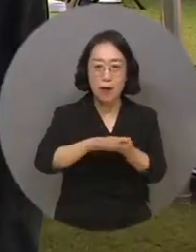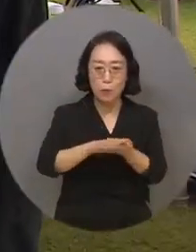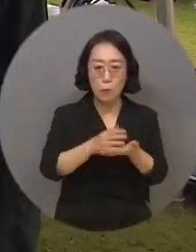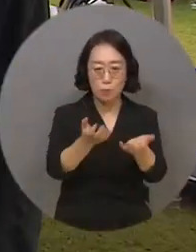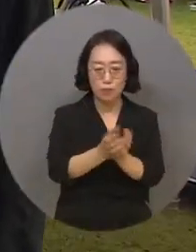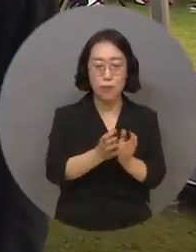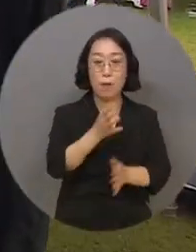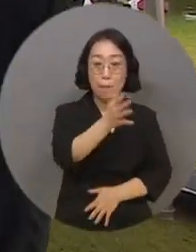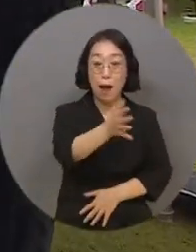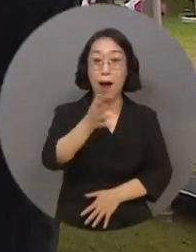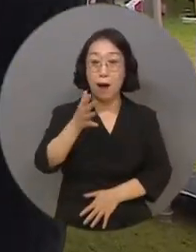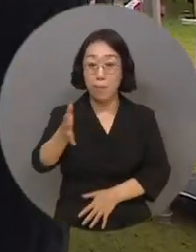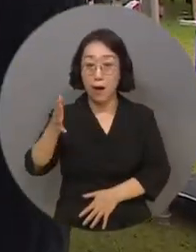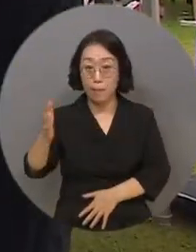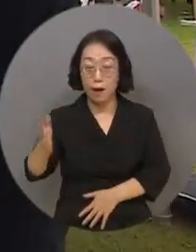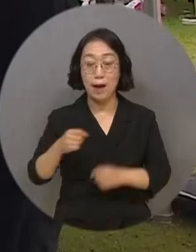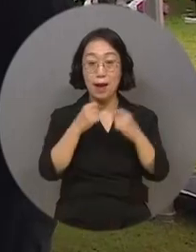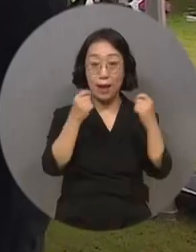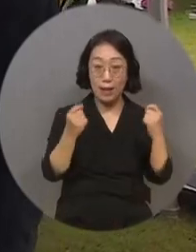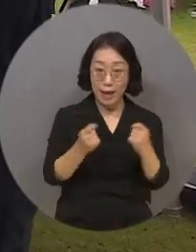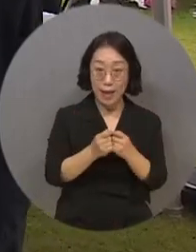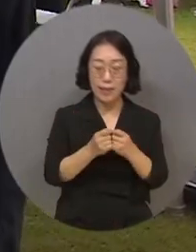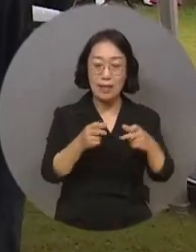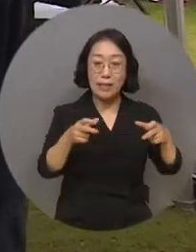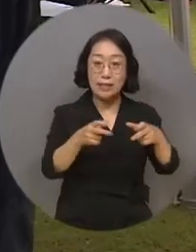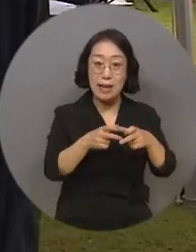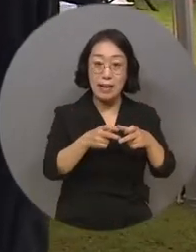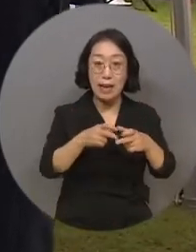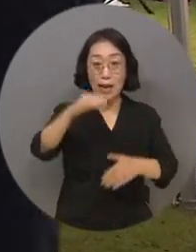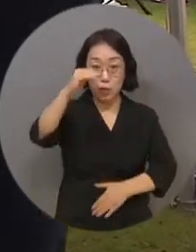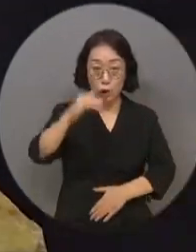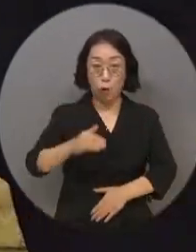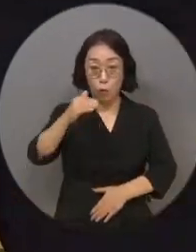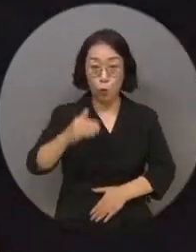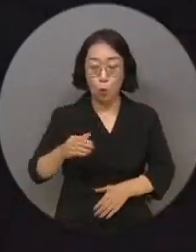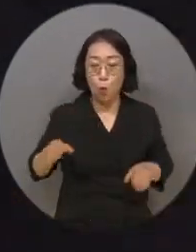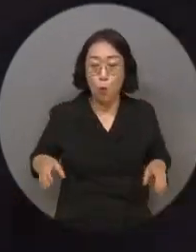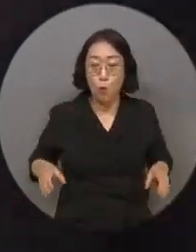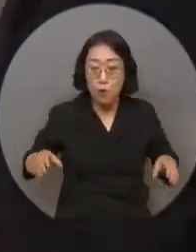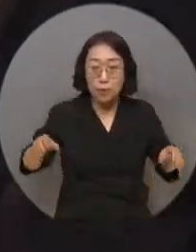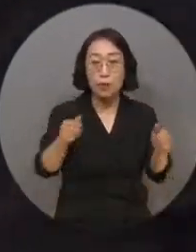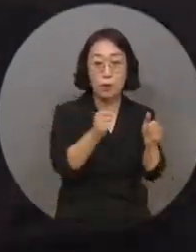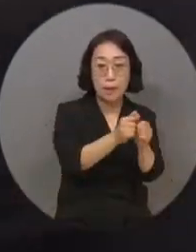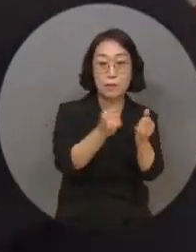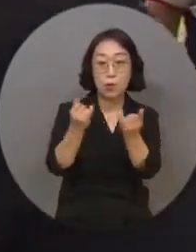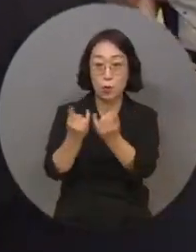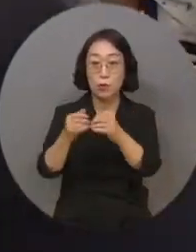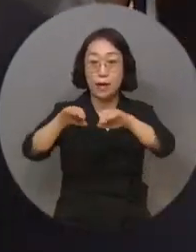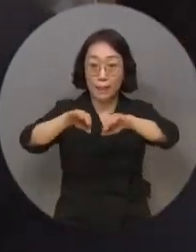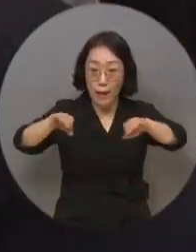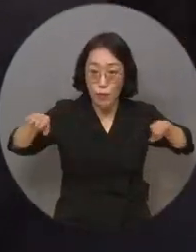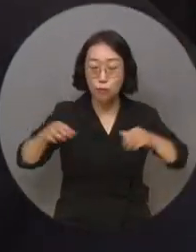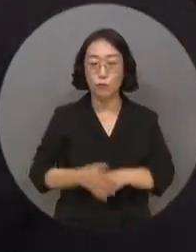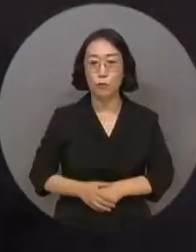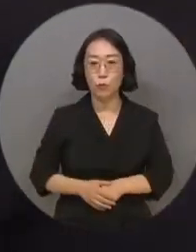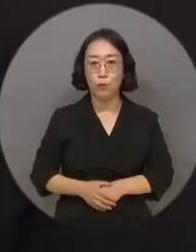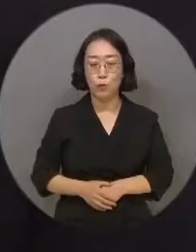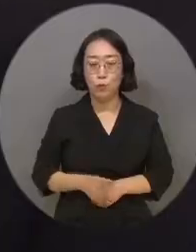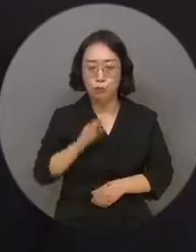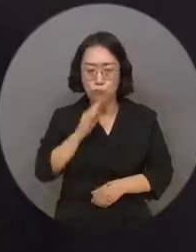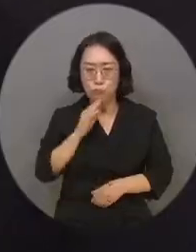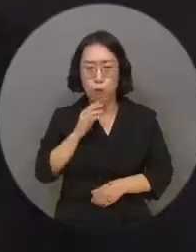나눠 치러졌고 개인전은 장애 정도에 따라 휠체어를 타는 남녀 PGW 부문과 스틱이나